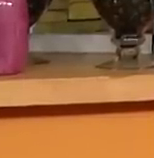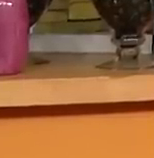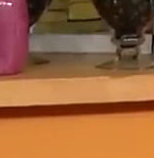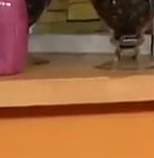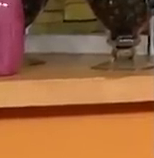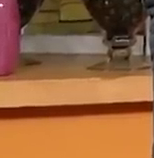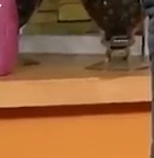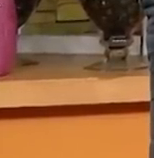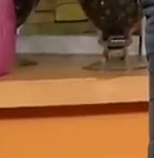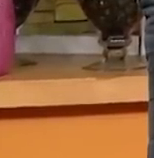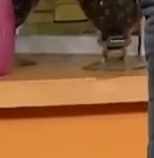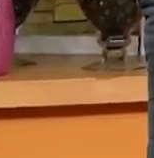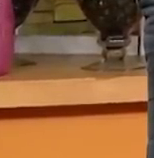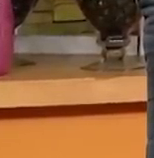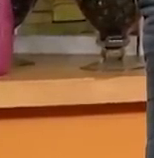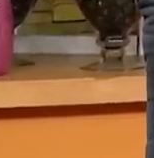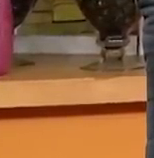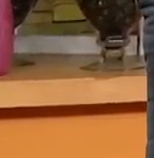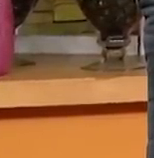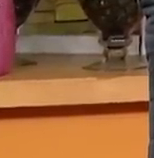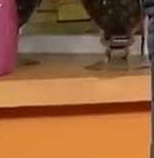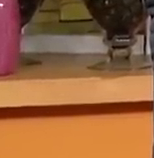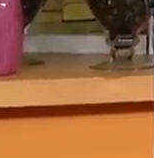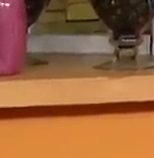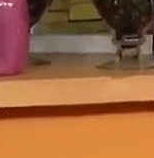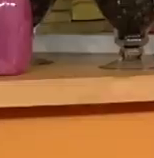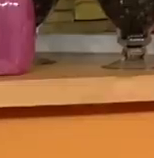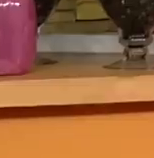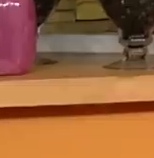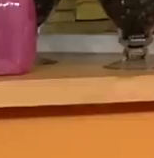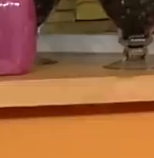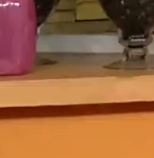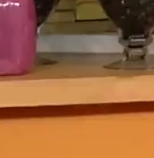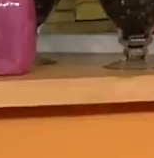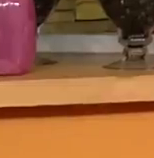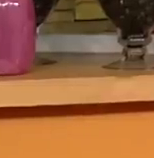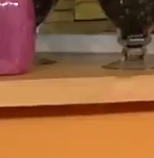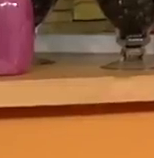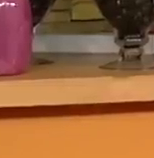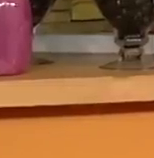I-click lang ang subscribe button. At sa mga kapuso abroad, maaari kaming masubaybayan